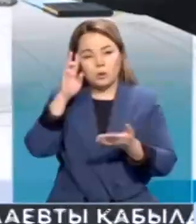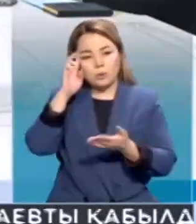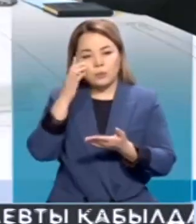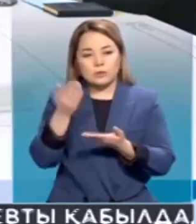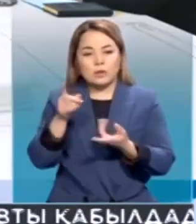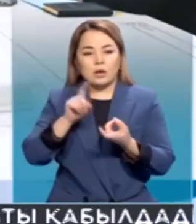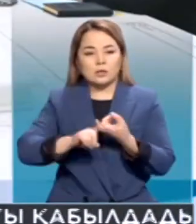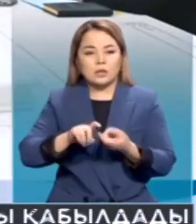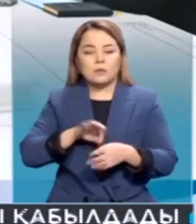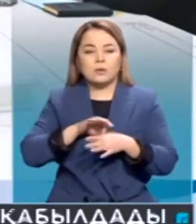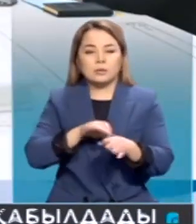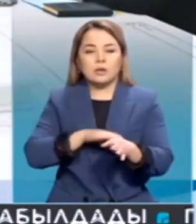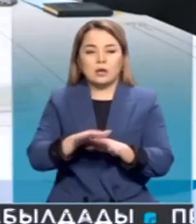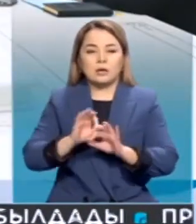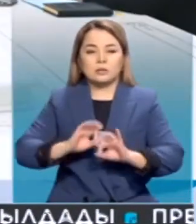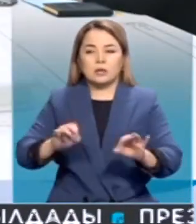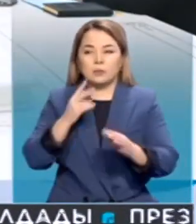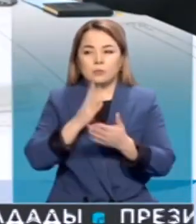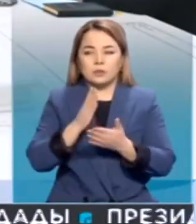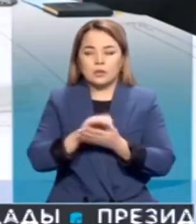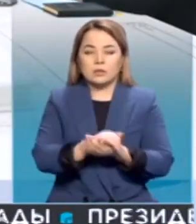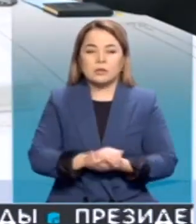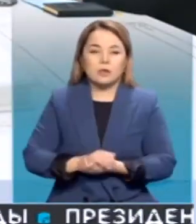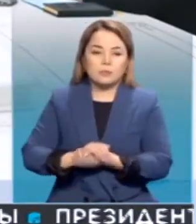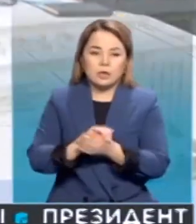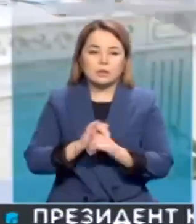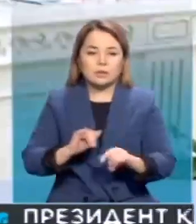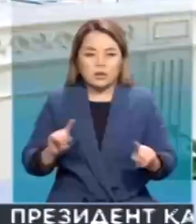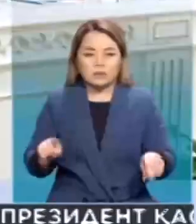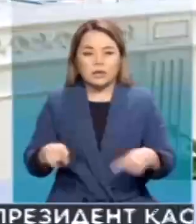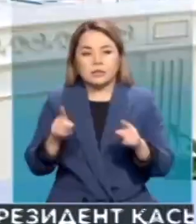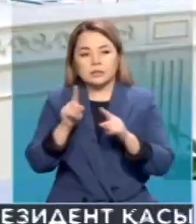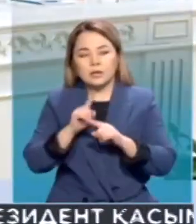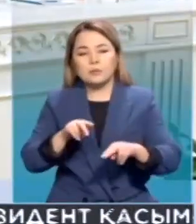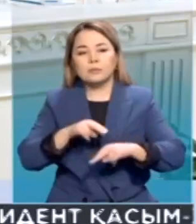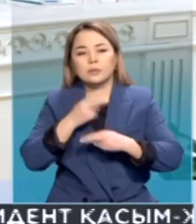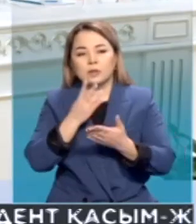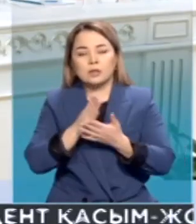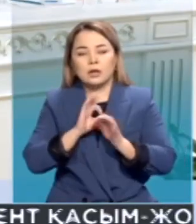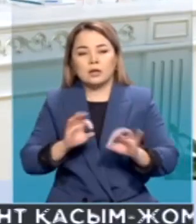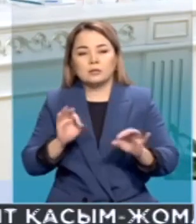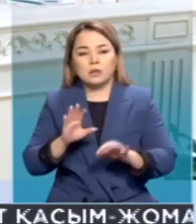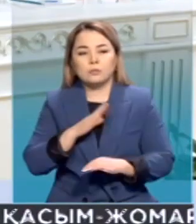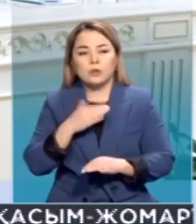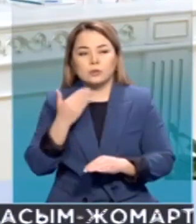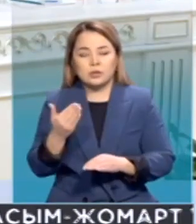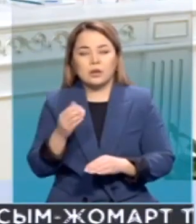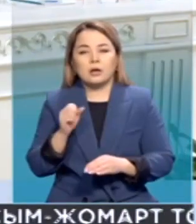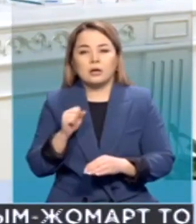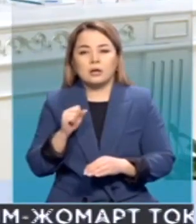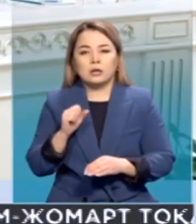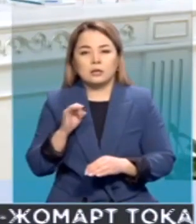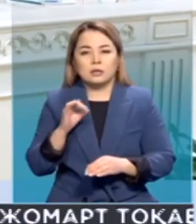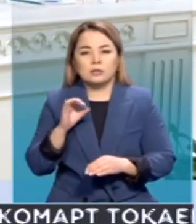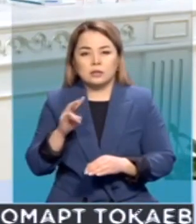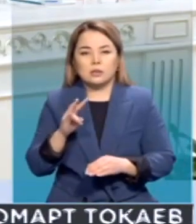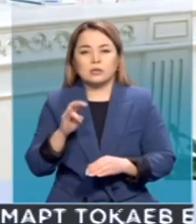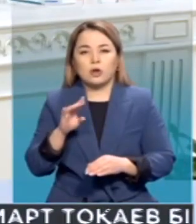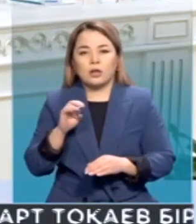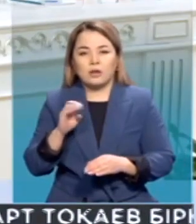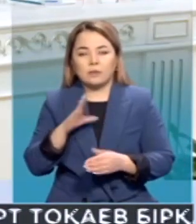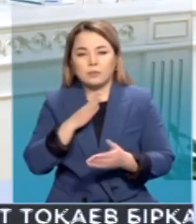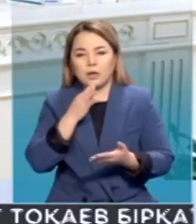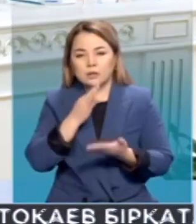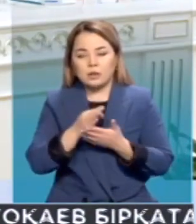қарым-қатынастар байланыстыратынын атап өтіп, ынтымақтастықты кеңейтуге ерекше назар аударатынын айтты. Айсен Николаев Саха елі